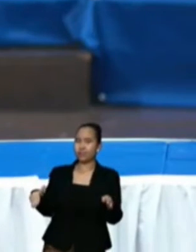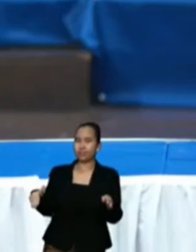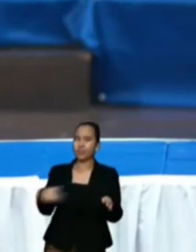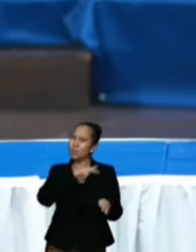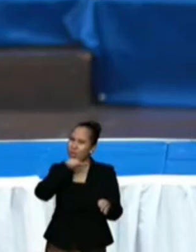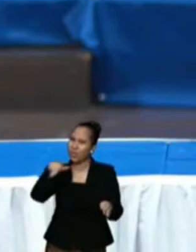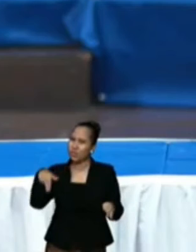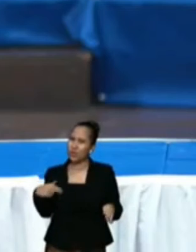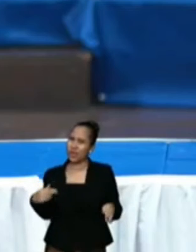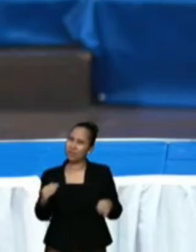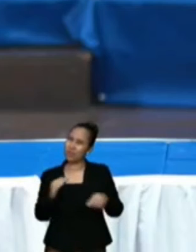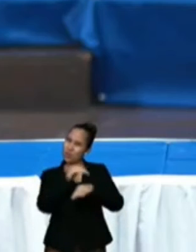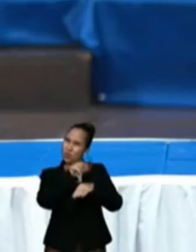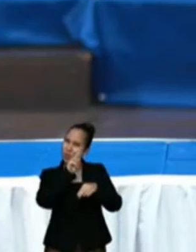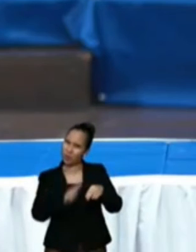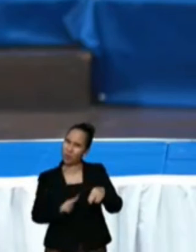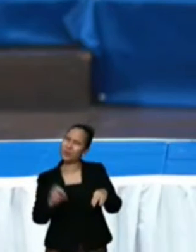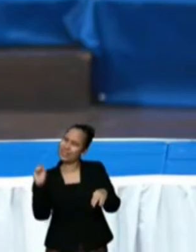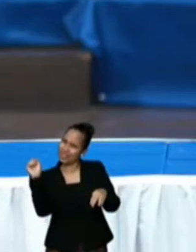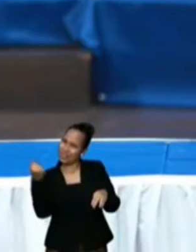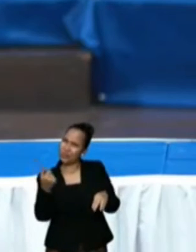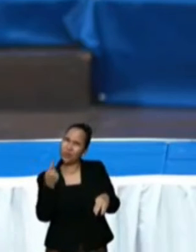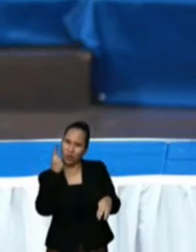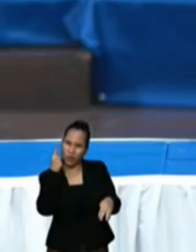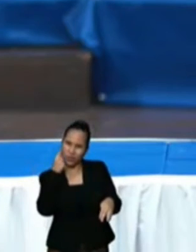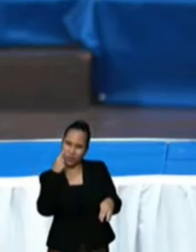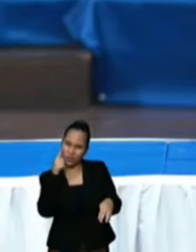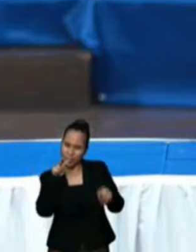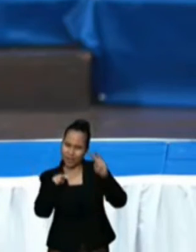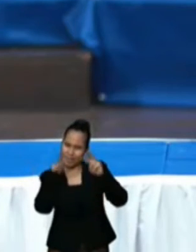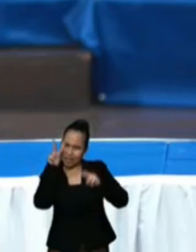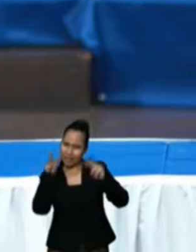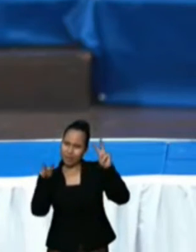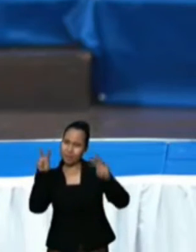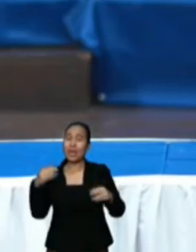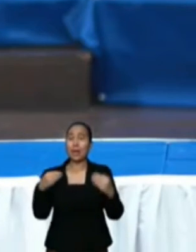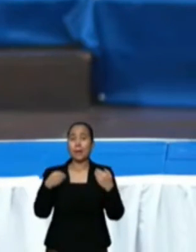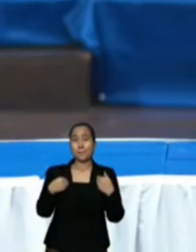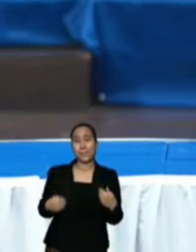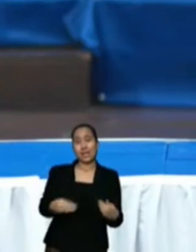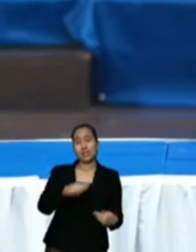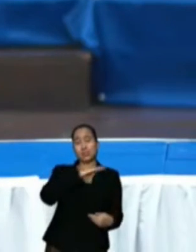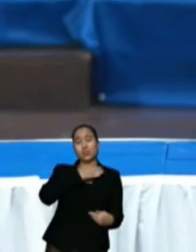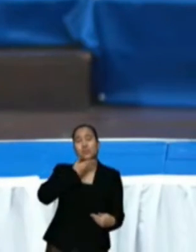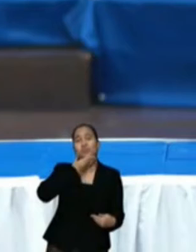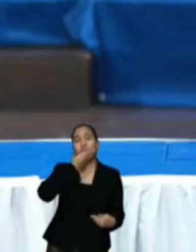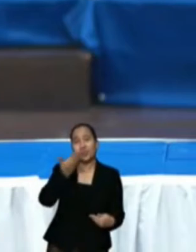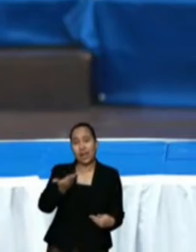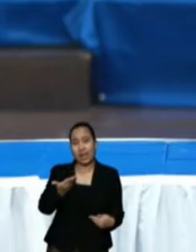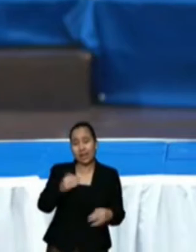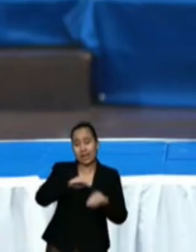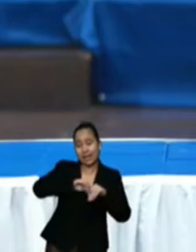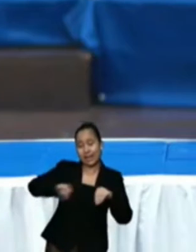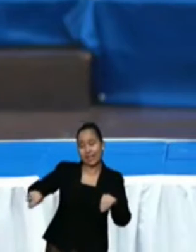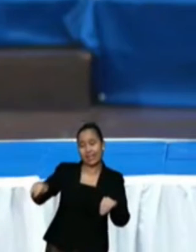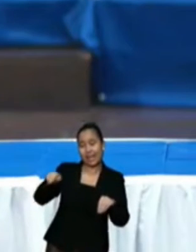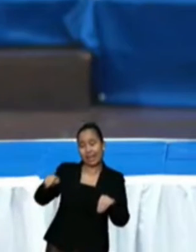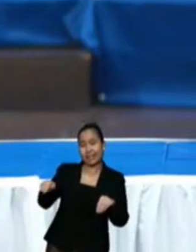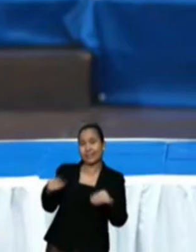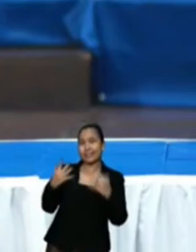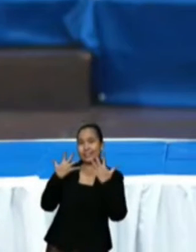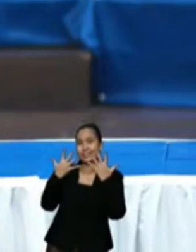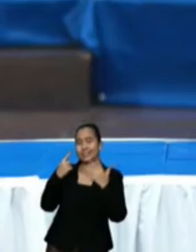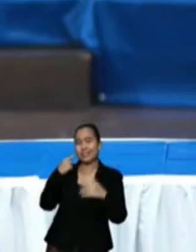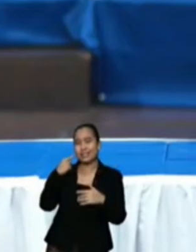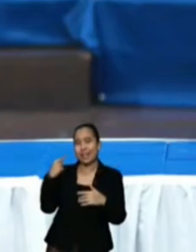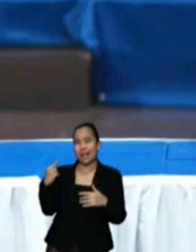tijden controle kunnen uitoefenen. En de mensen zullen gevraagd worden om in quarantaine te zijn voor 10 dagen. Dat betekent,